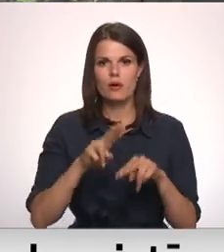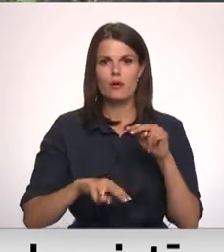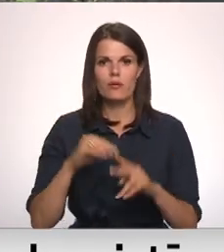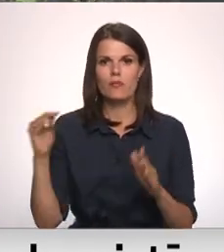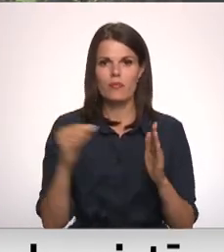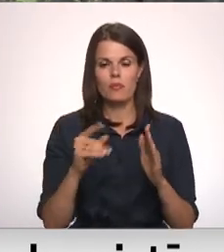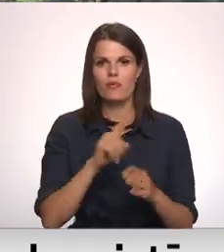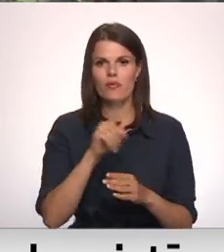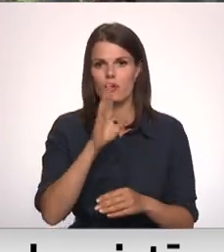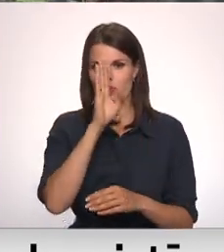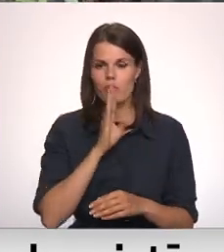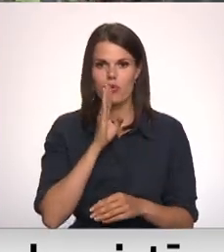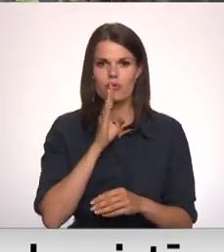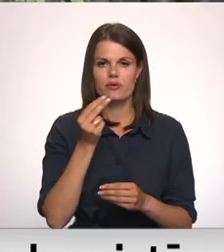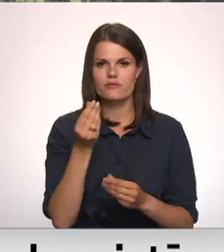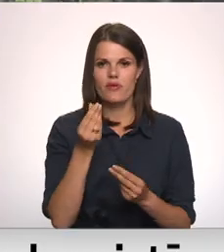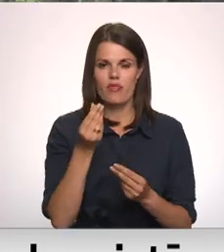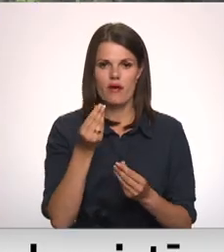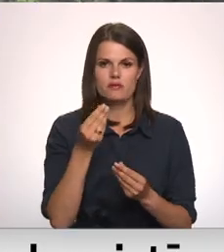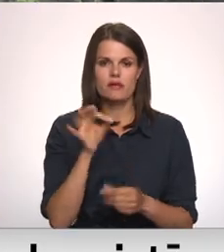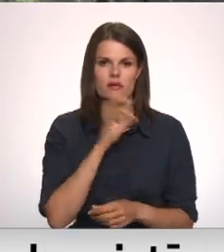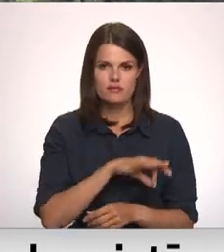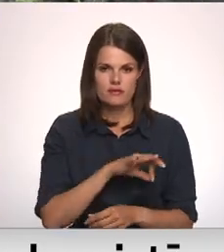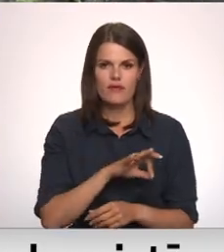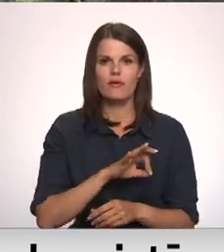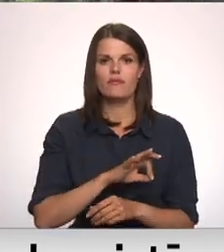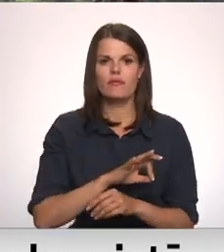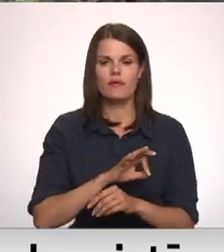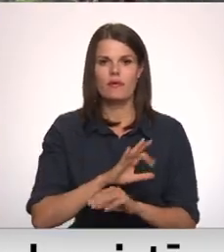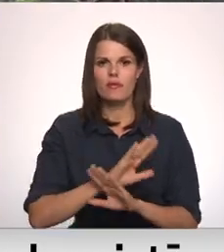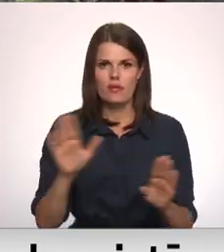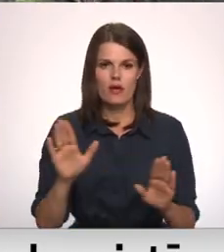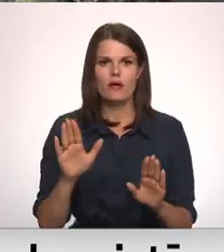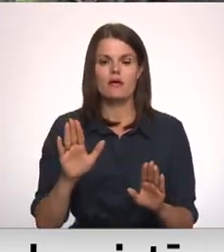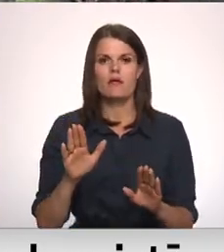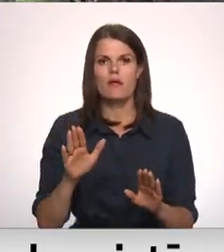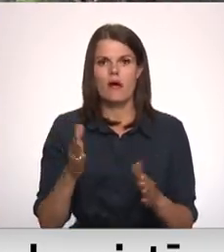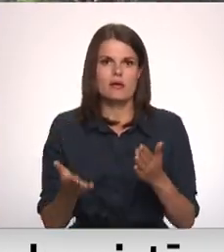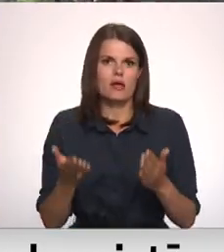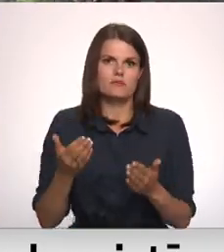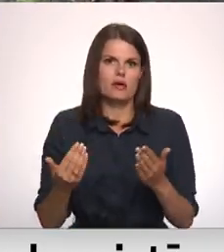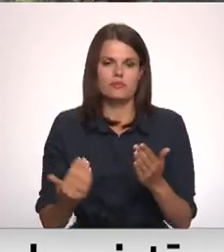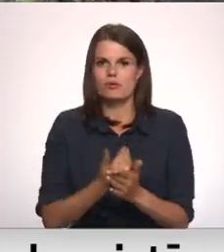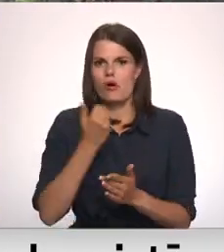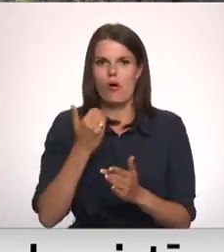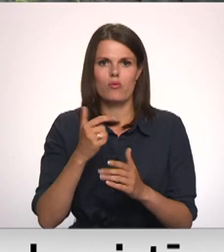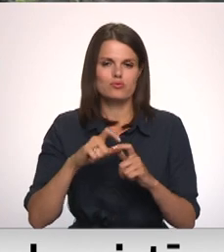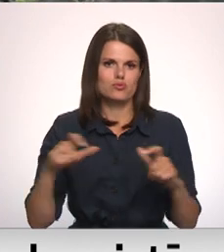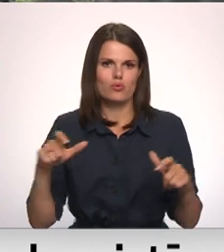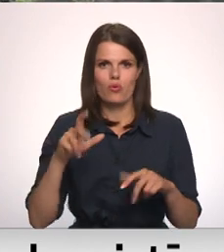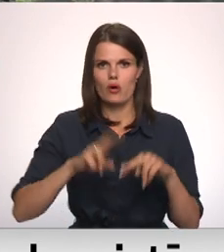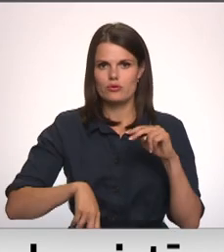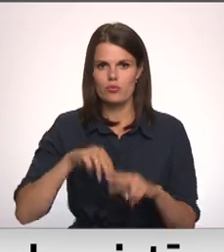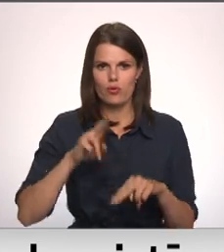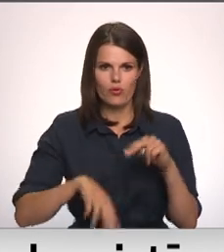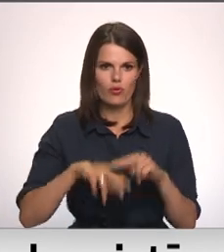ir būtiski finansiāli izdevīgāka par iespējamu jaunas skolas